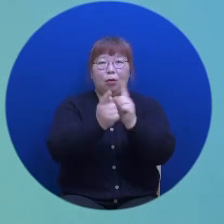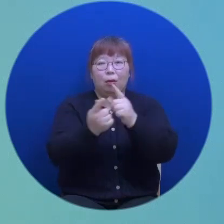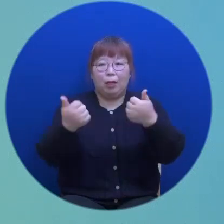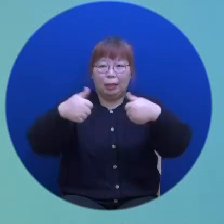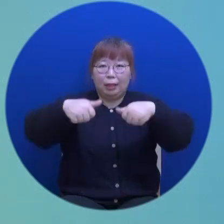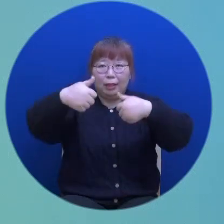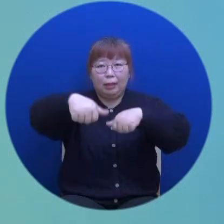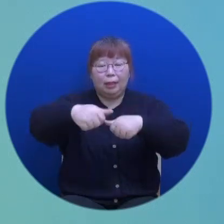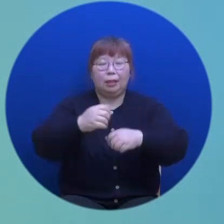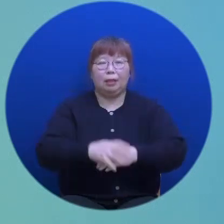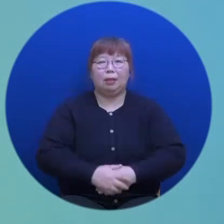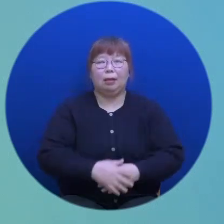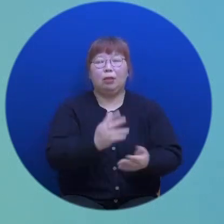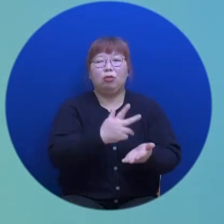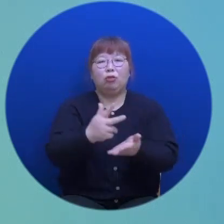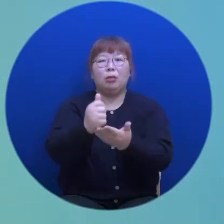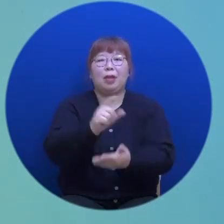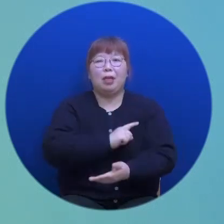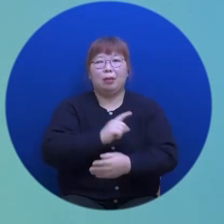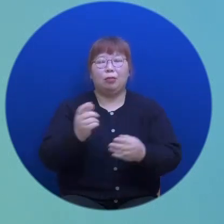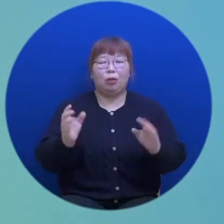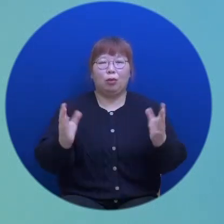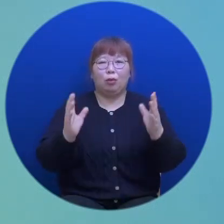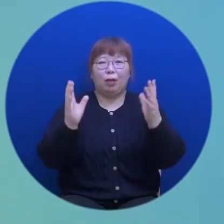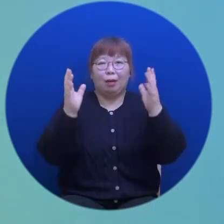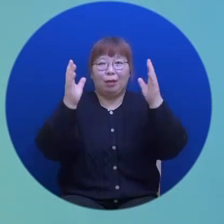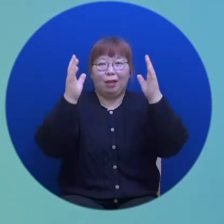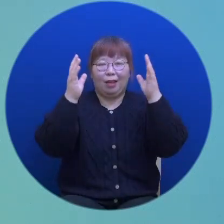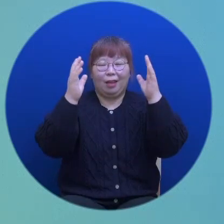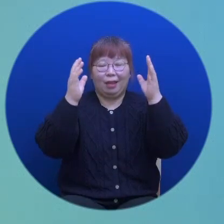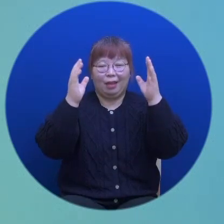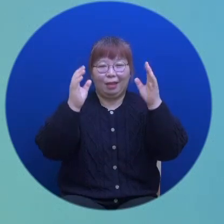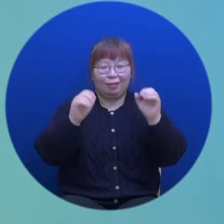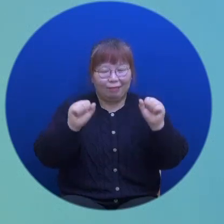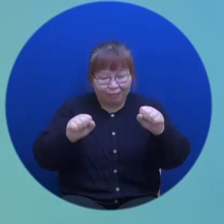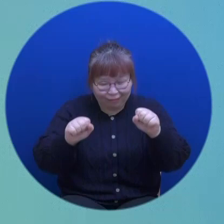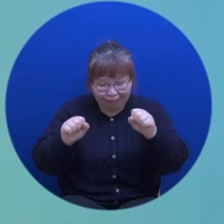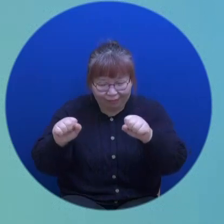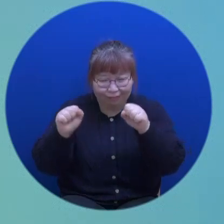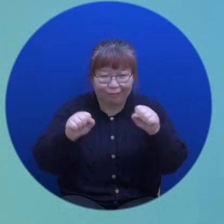인사하겠습니다. 주님의 이름으로 환영하고 축복합니다. 인사할게요.